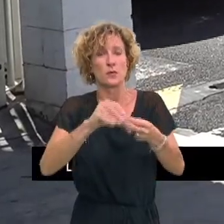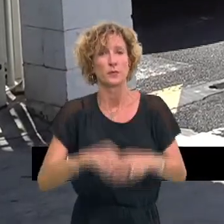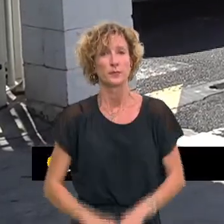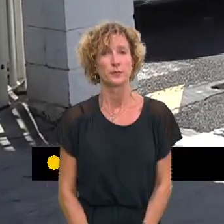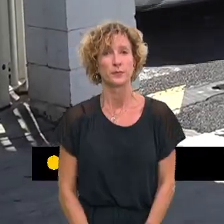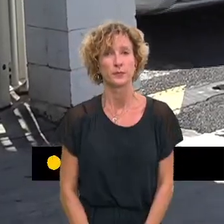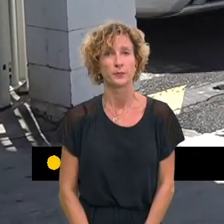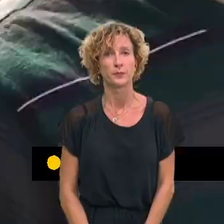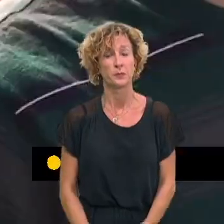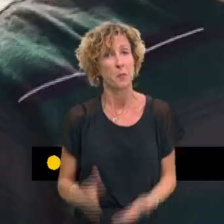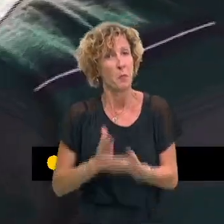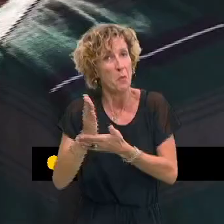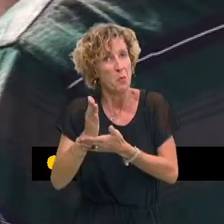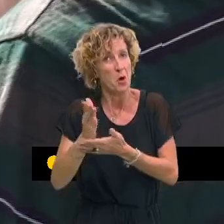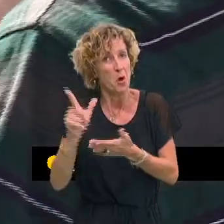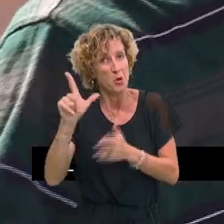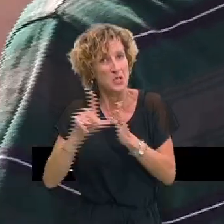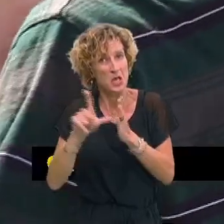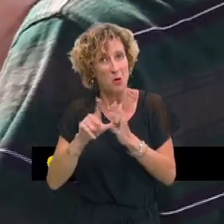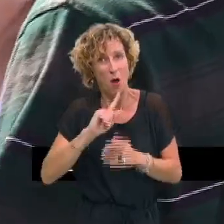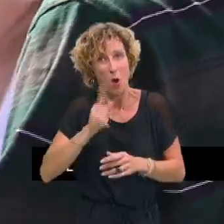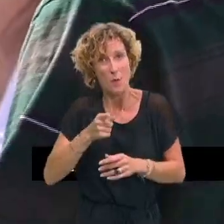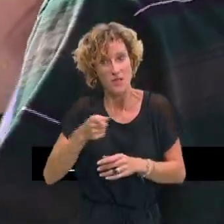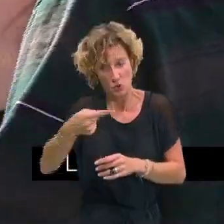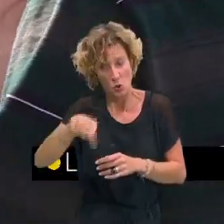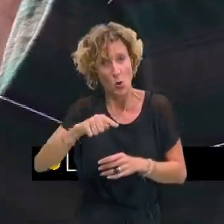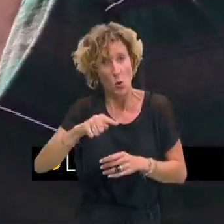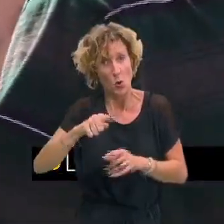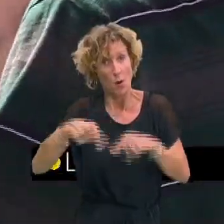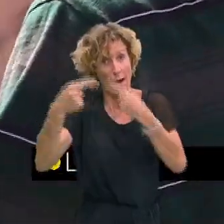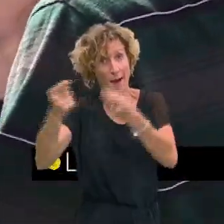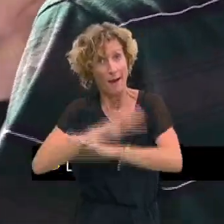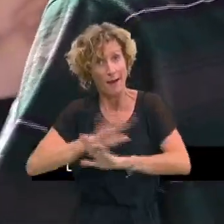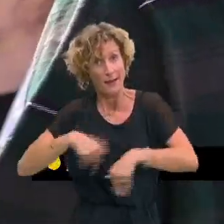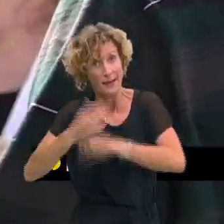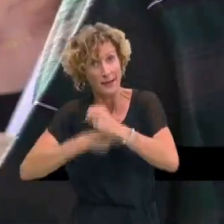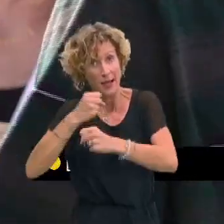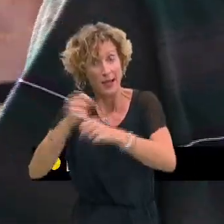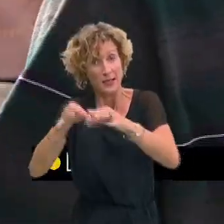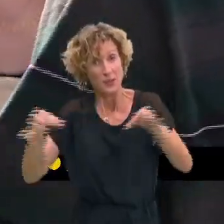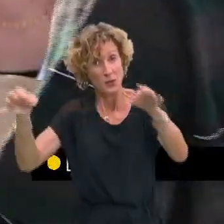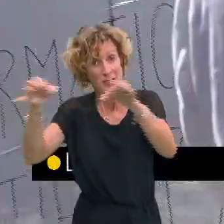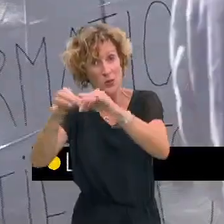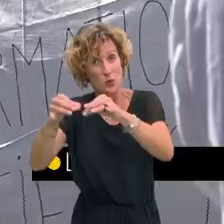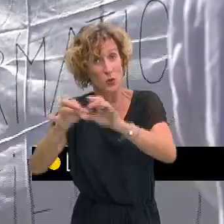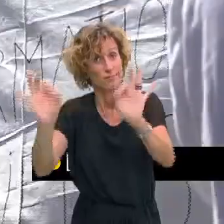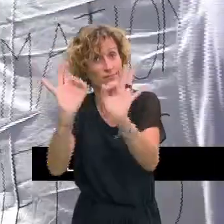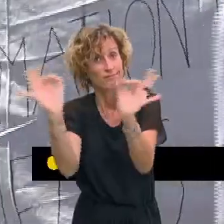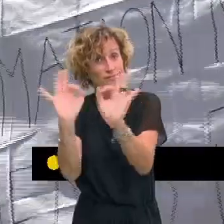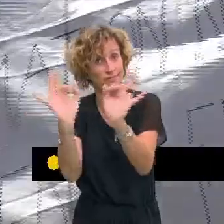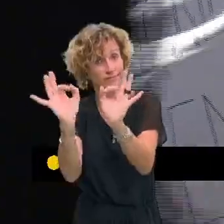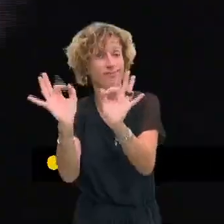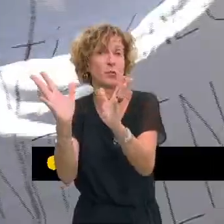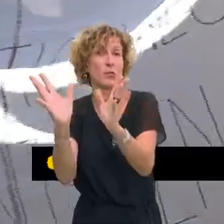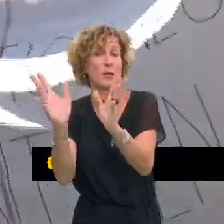actuellement. Le projet de loi veut aussi les obliger à effectuer cette dernière année dans des zones de déserts médicaux, en secteur rural